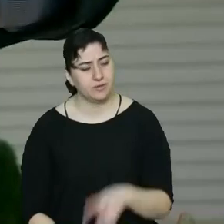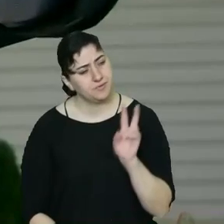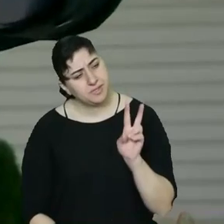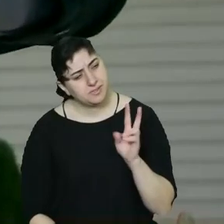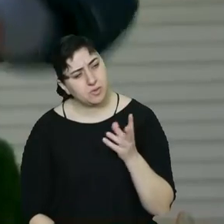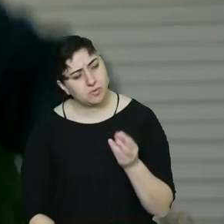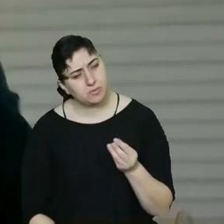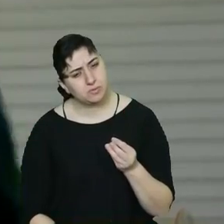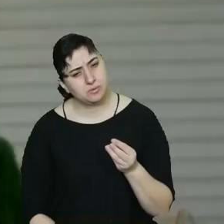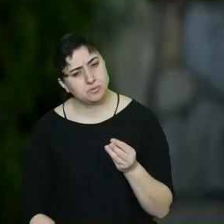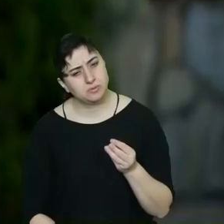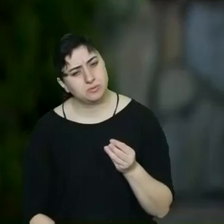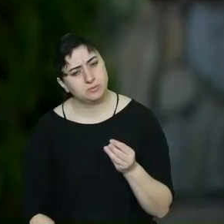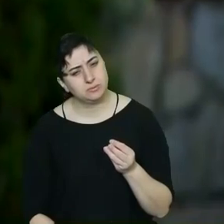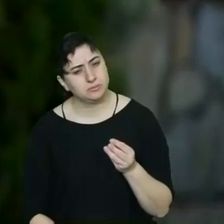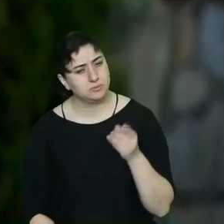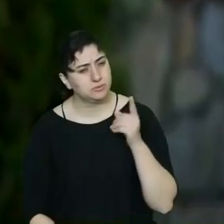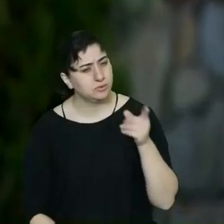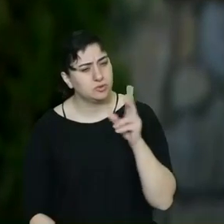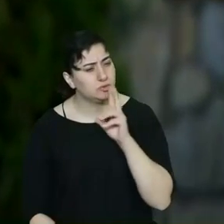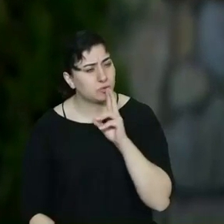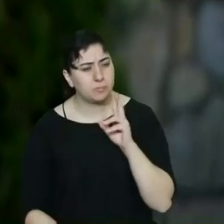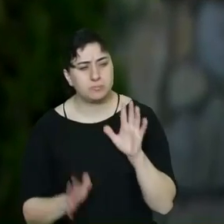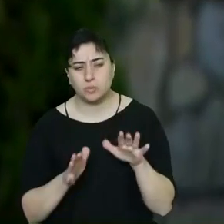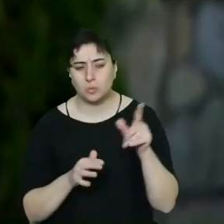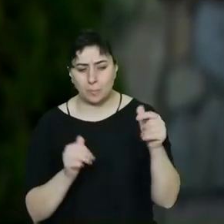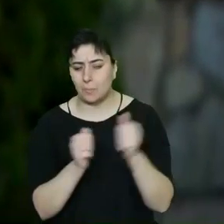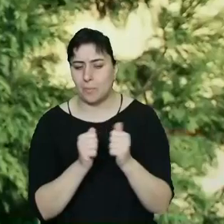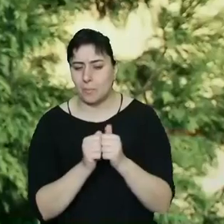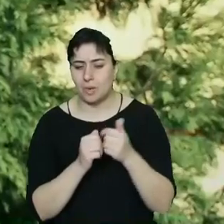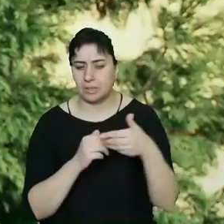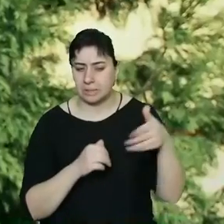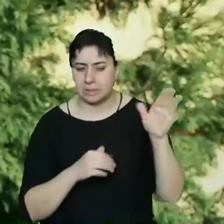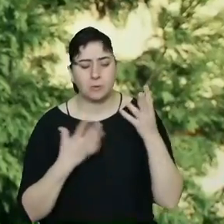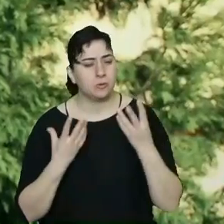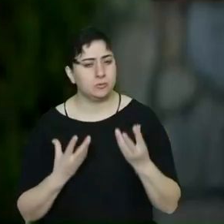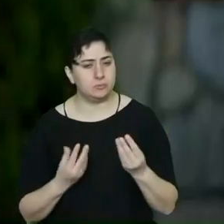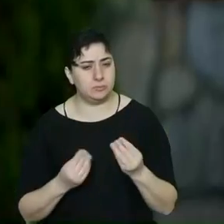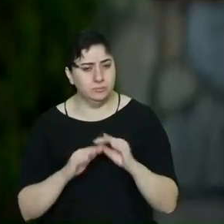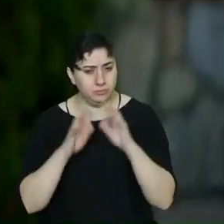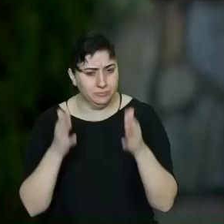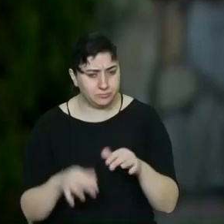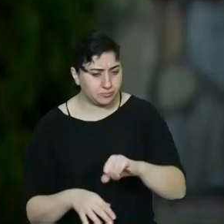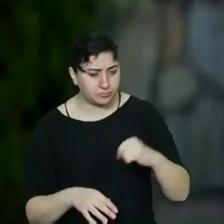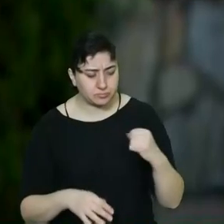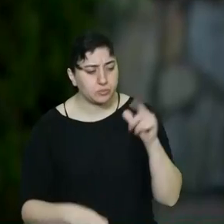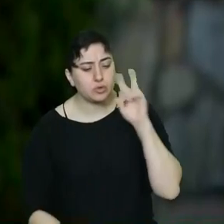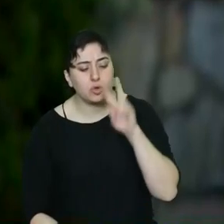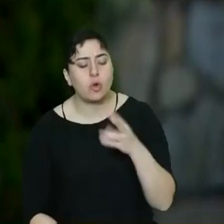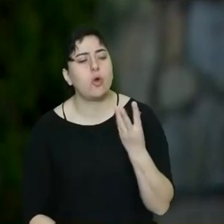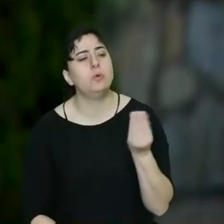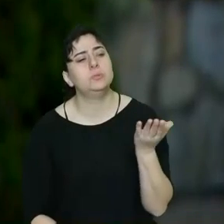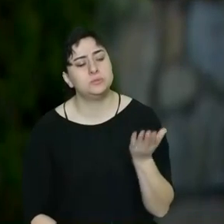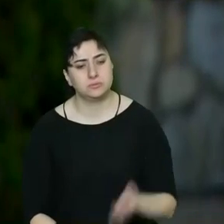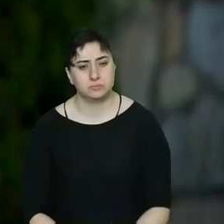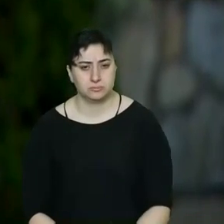Vesilciğim, koçum... En son papağan yanından sen ayrıldın. Yani kafesin kapısının açık olduğunu falan görmedin